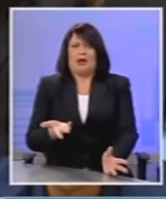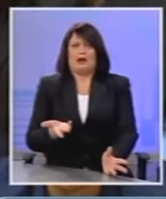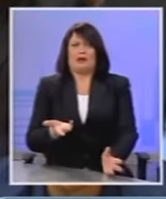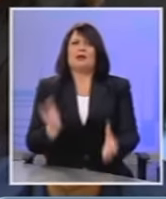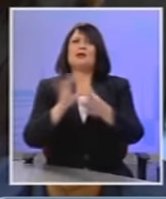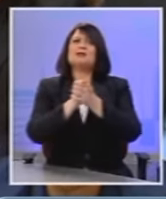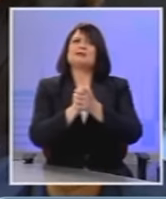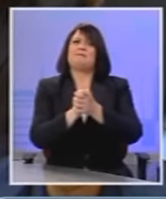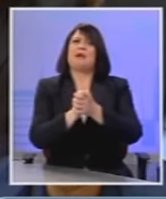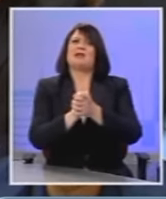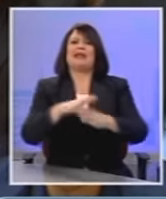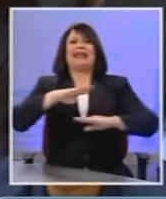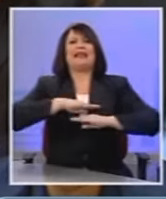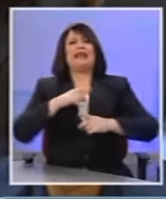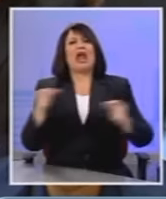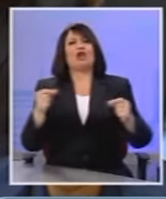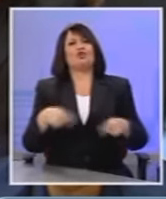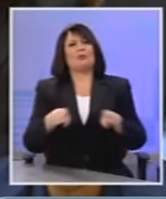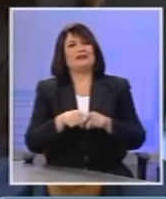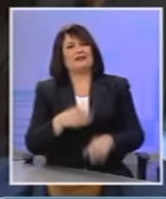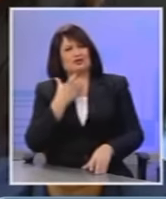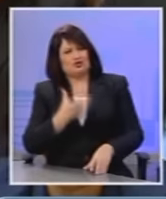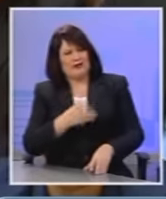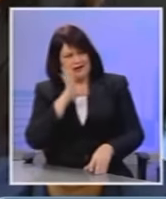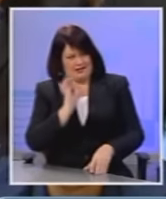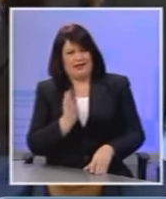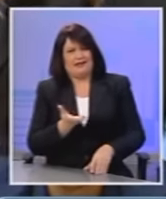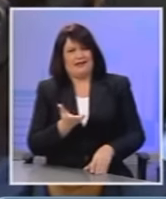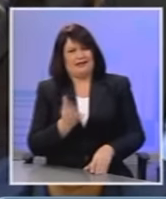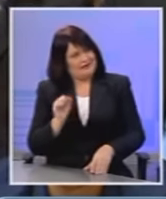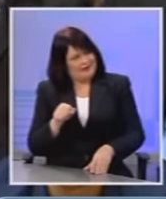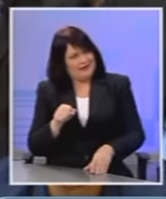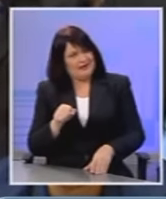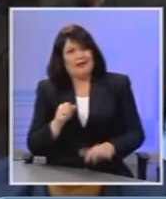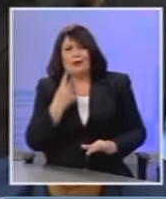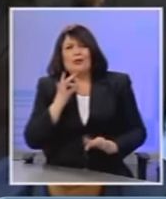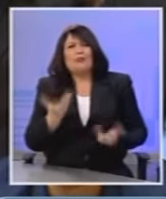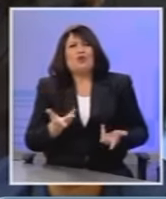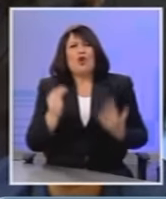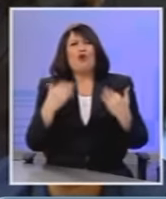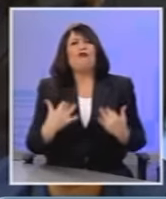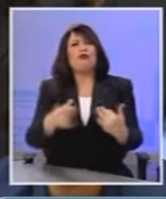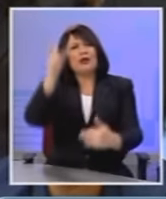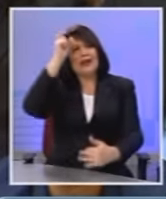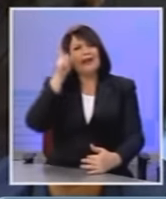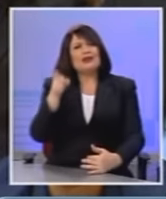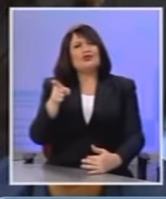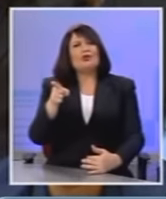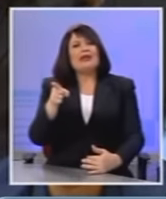σύμμαχοι μέσα στα πλαίσια του ΝΑΤΟ. Σοβαρά, είμαστε σύμμαχοι? Και τότε γιατί η τουρκική βουλή έχει ψηφίσει το κάζους